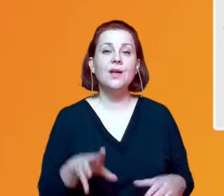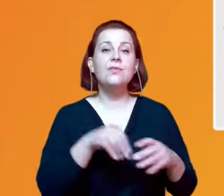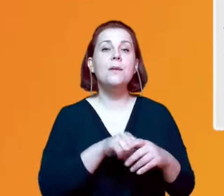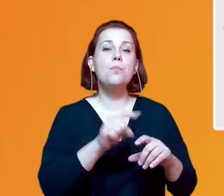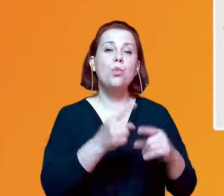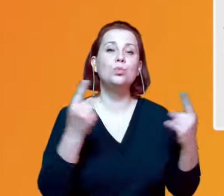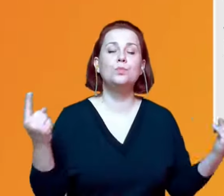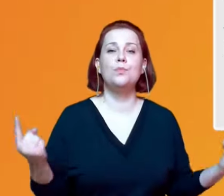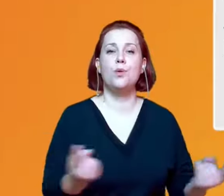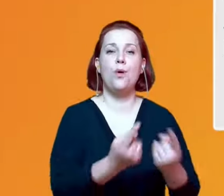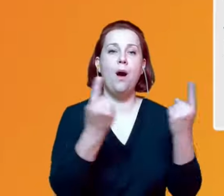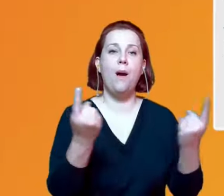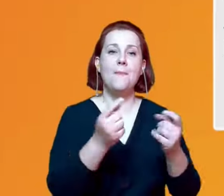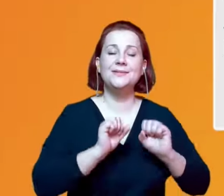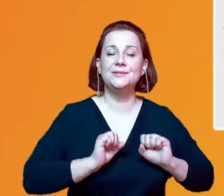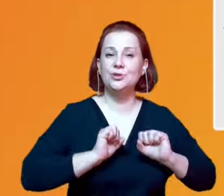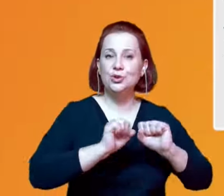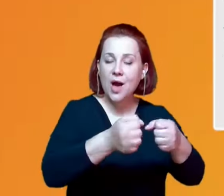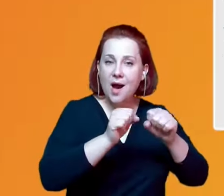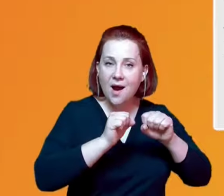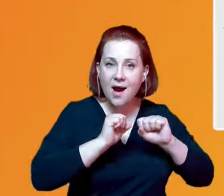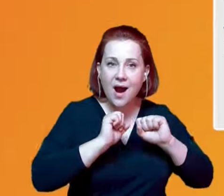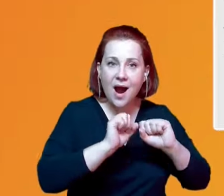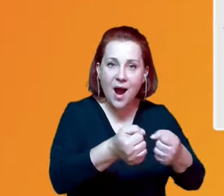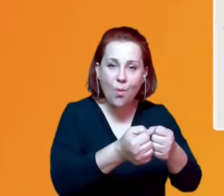działania hamujące, które wpływają na